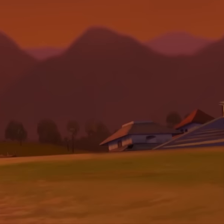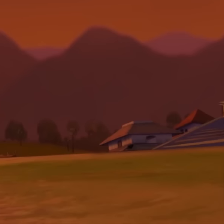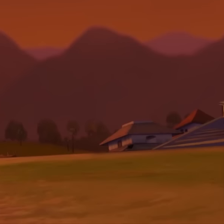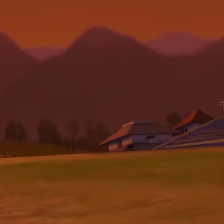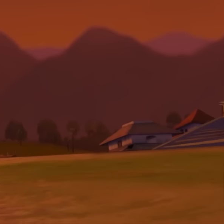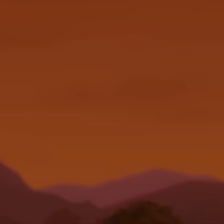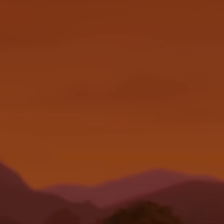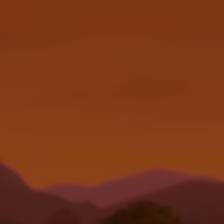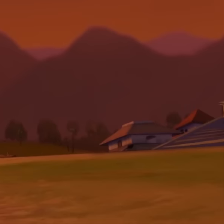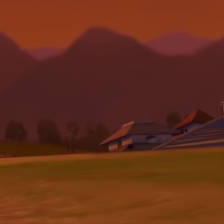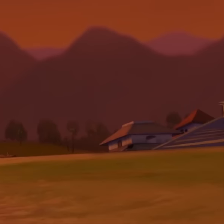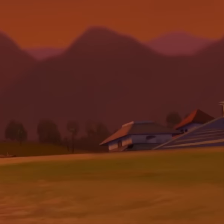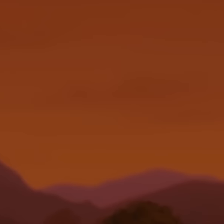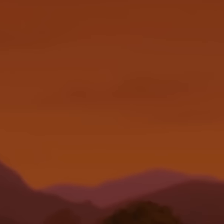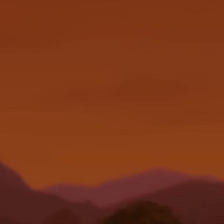कृष्णा,